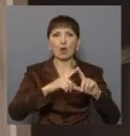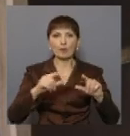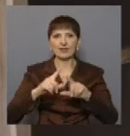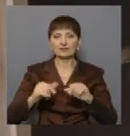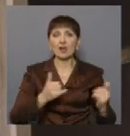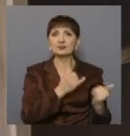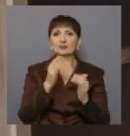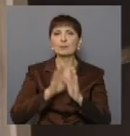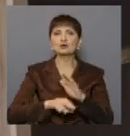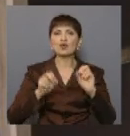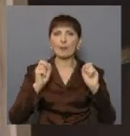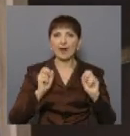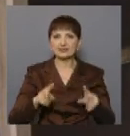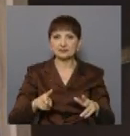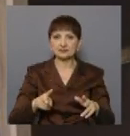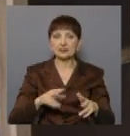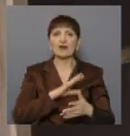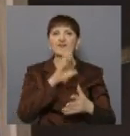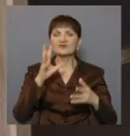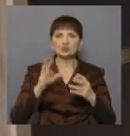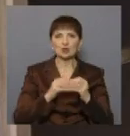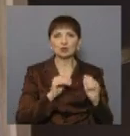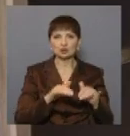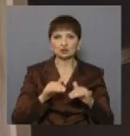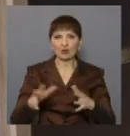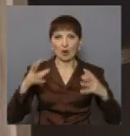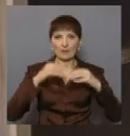отдельных объектов, обеспечение безопасности МЦПС, то есть всего решения всего комплекса.